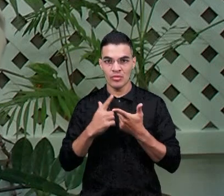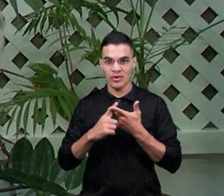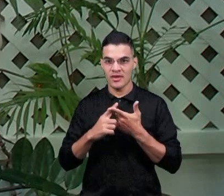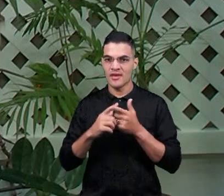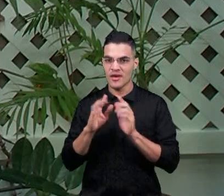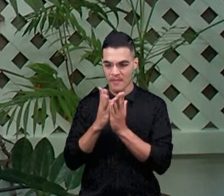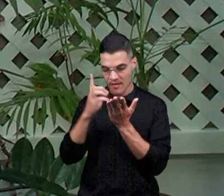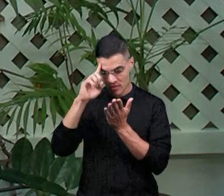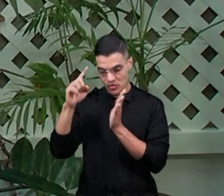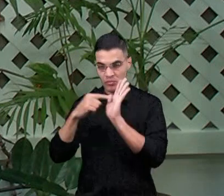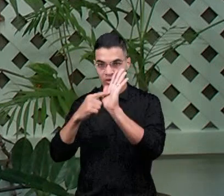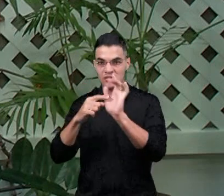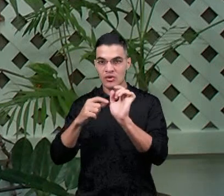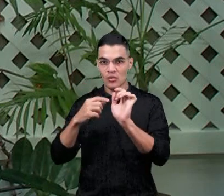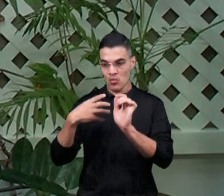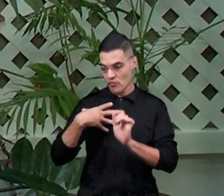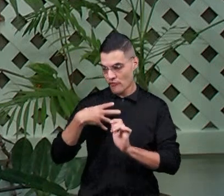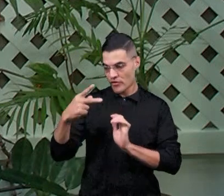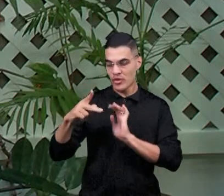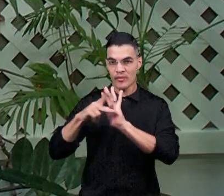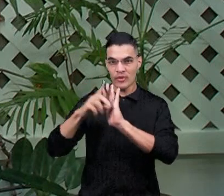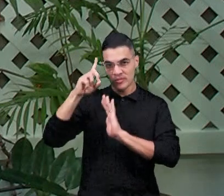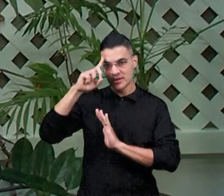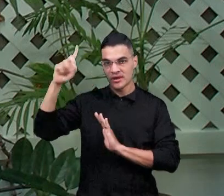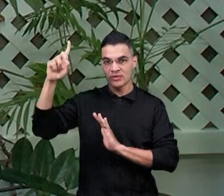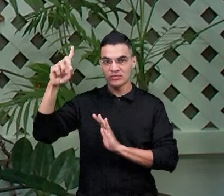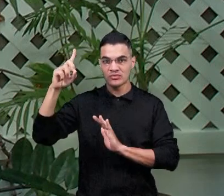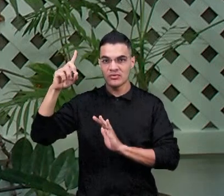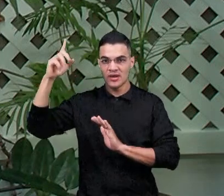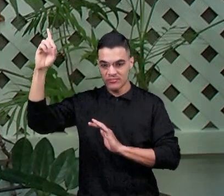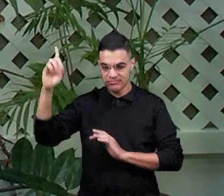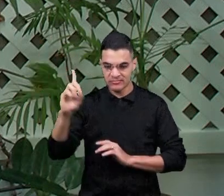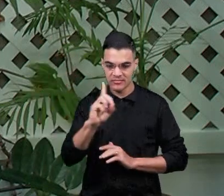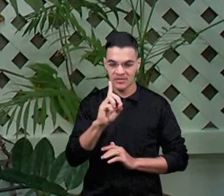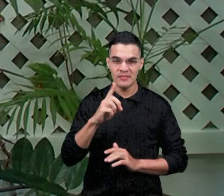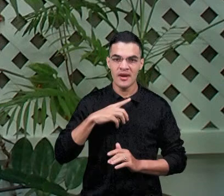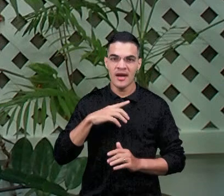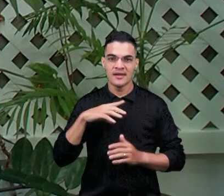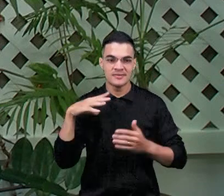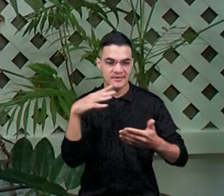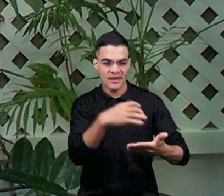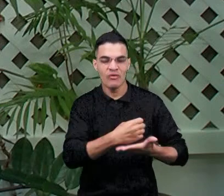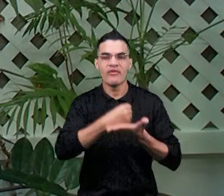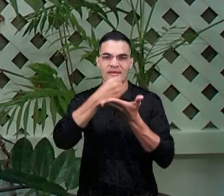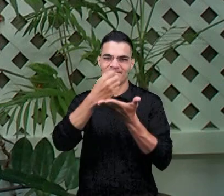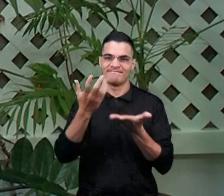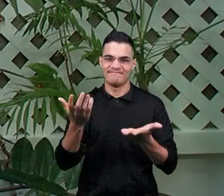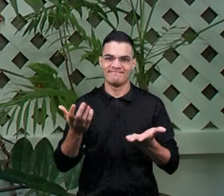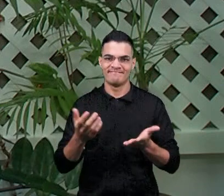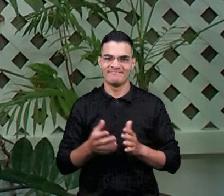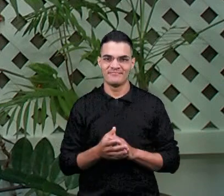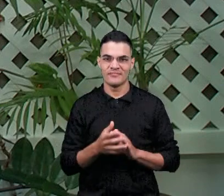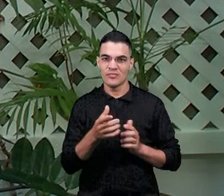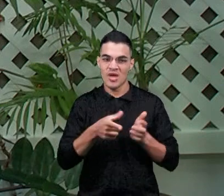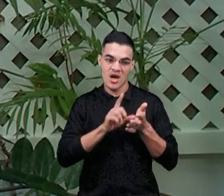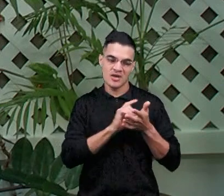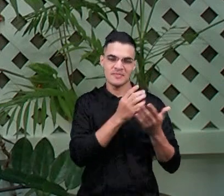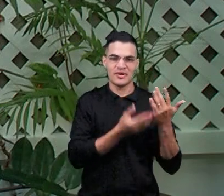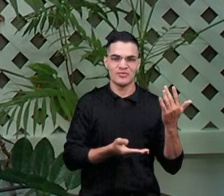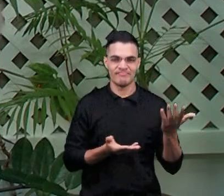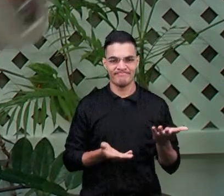venu chercher ceux qui étaient perdus. Mes frères, ce qui importe beaucoup ici dans les réponses, c'est